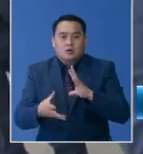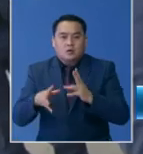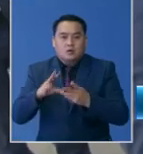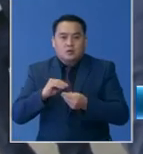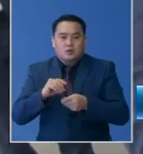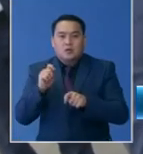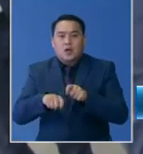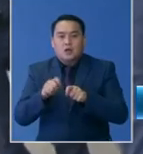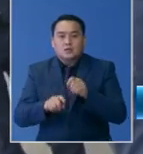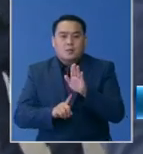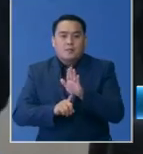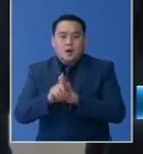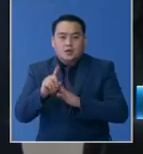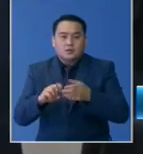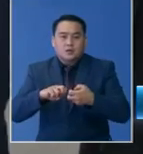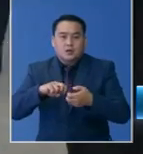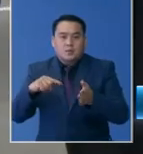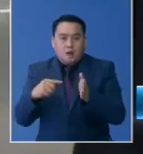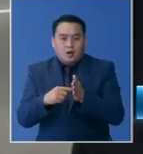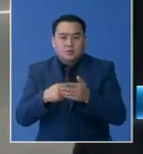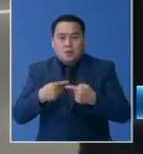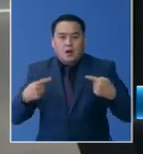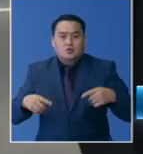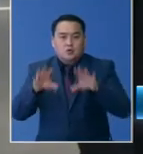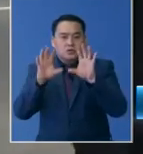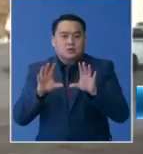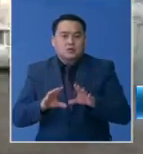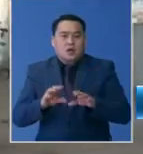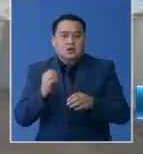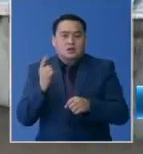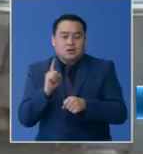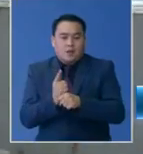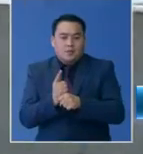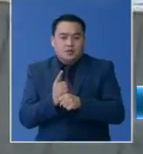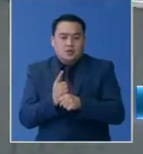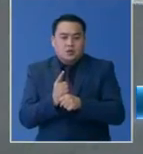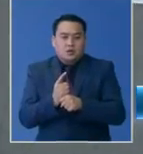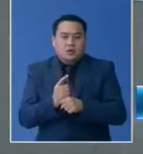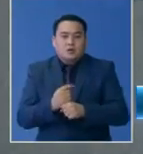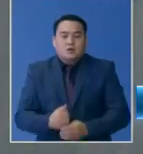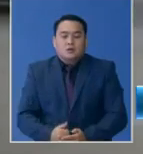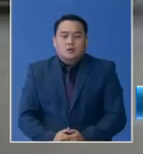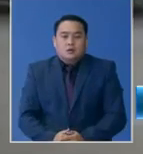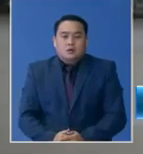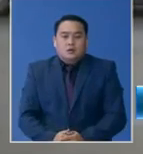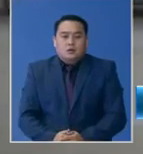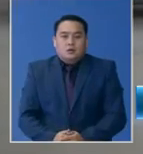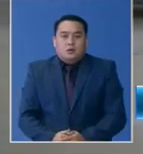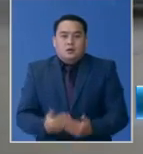Бұл тексерудің басты мақсаты түрлі заңсыздықтарға жол бермеу және олардың алдын алу дейді басшылар тарабы.